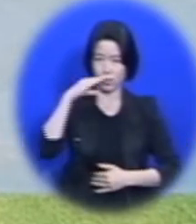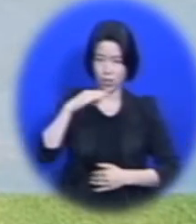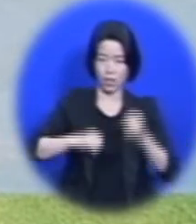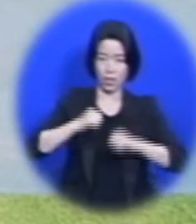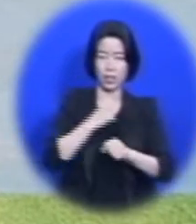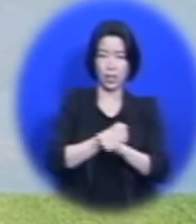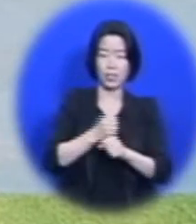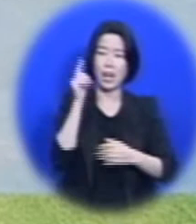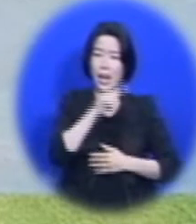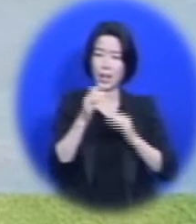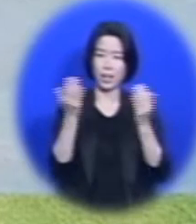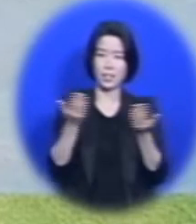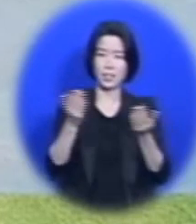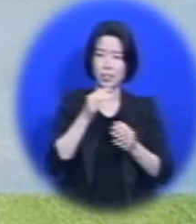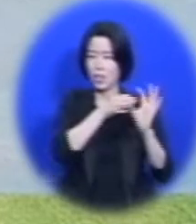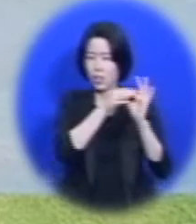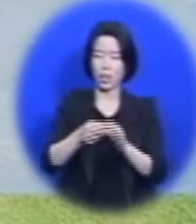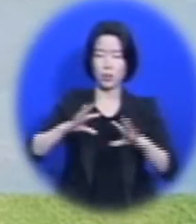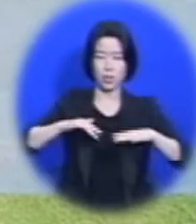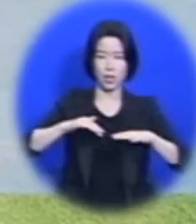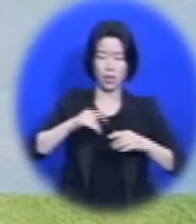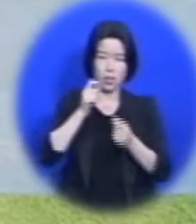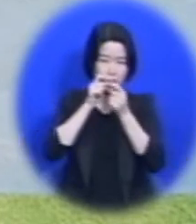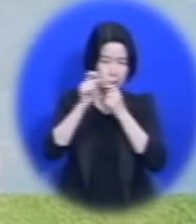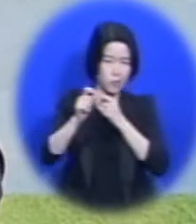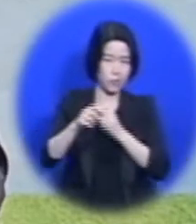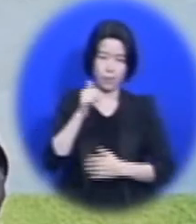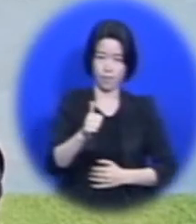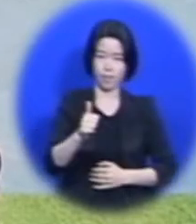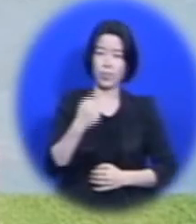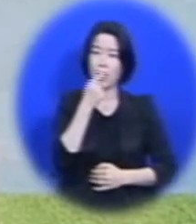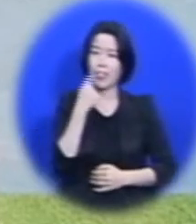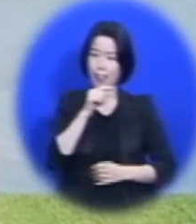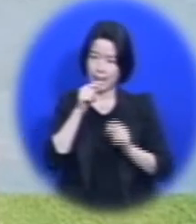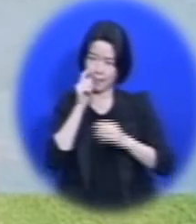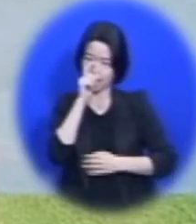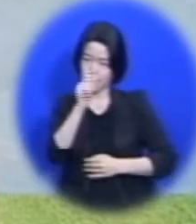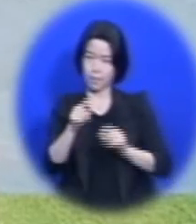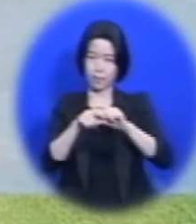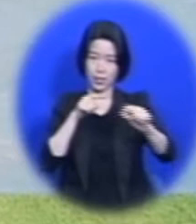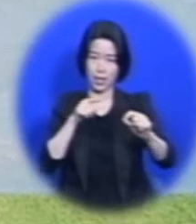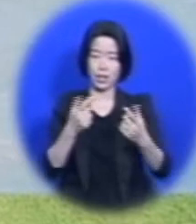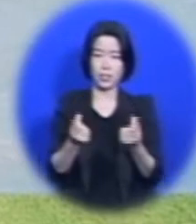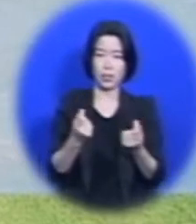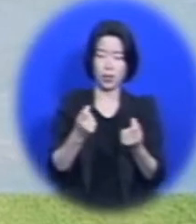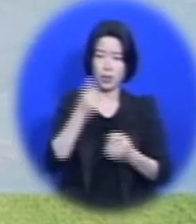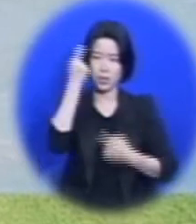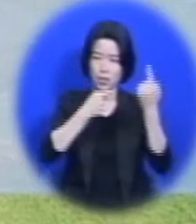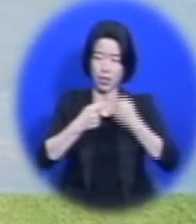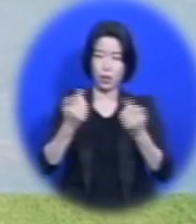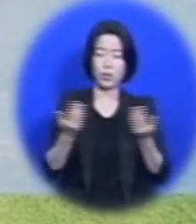저지른 악한 일을 쉬임없이 자랑하고 속임수의 명수고 혀는 날카로운 칼날처럼 해로운